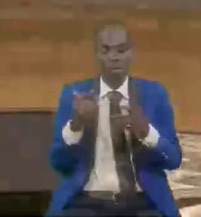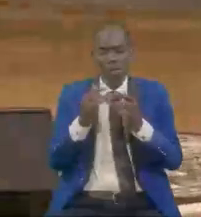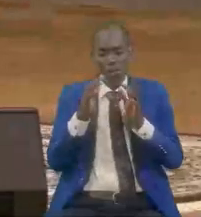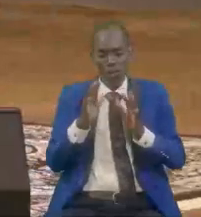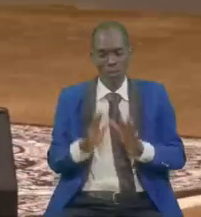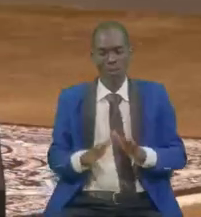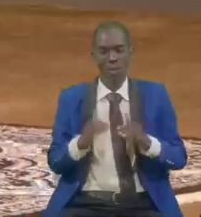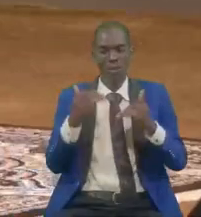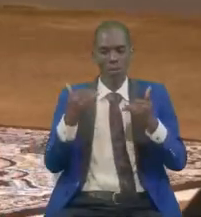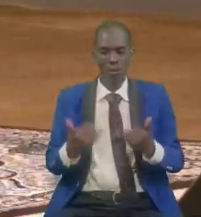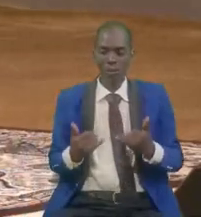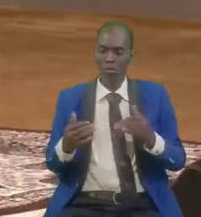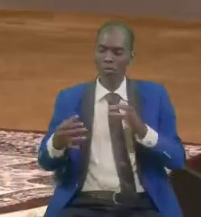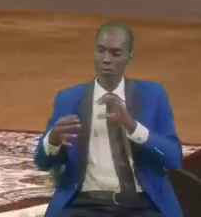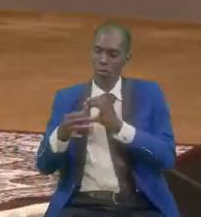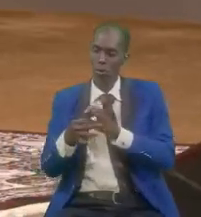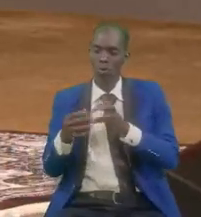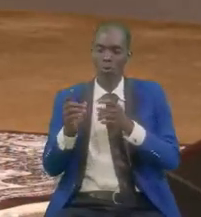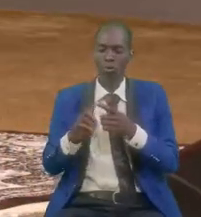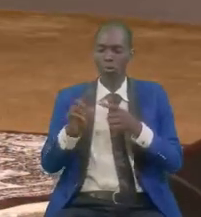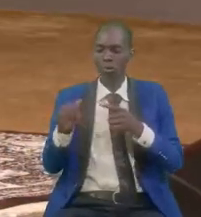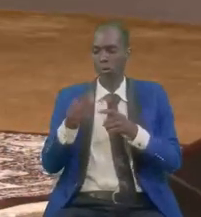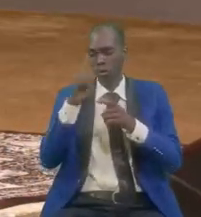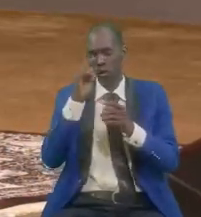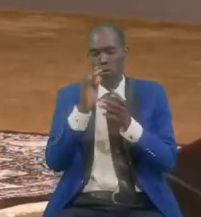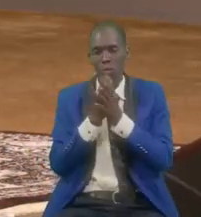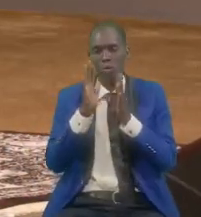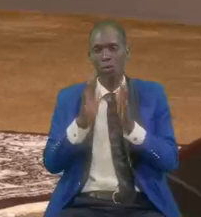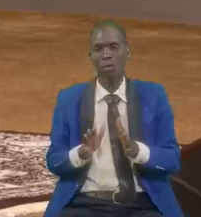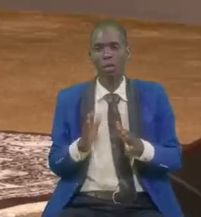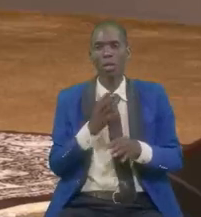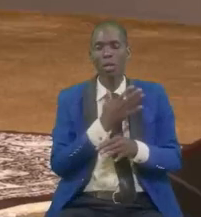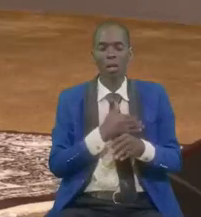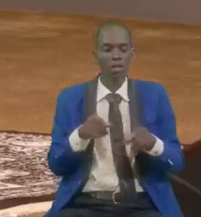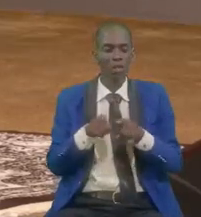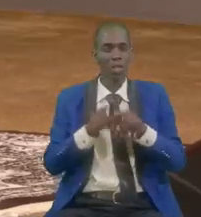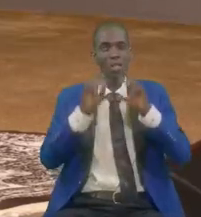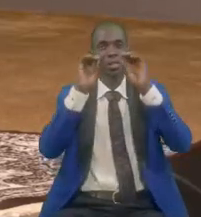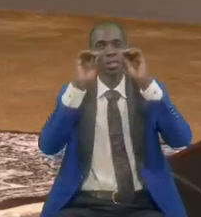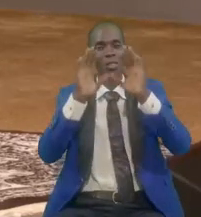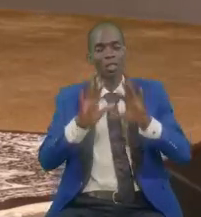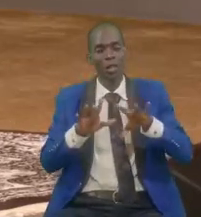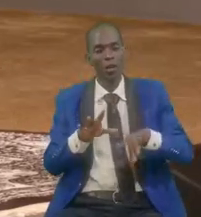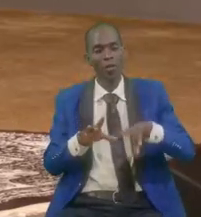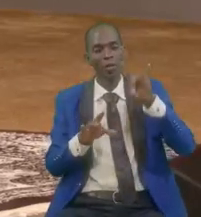lorsque la malice, la vie de péché des pécheurs rentrent dans la vie